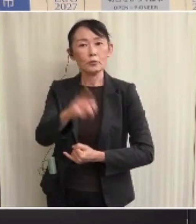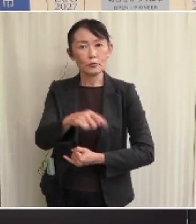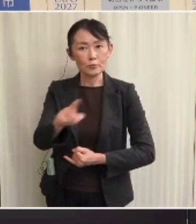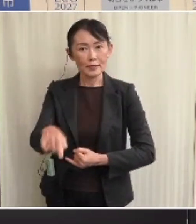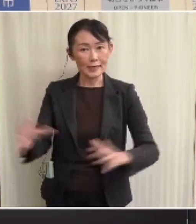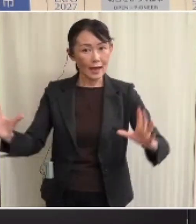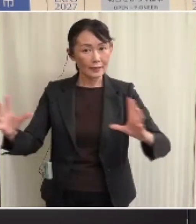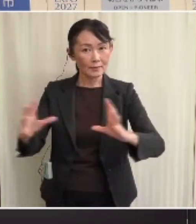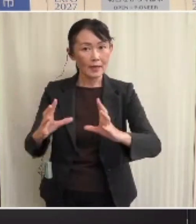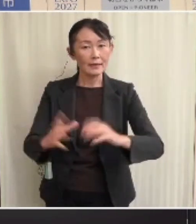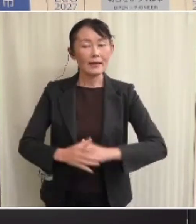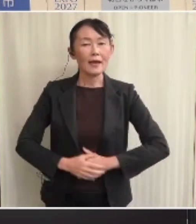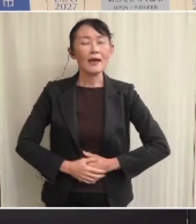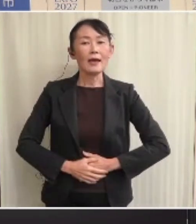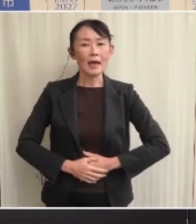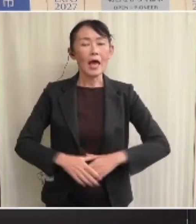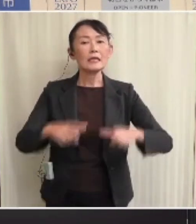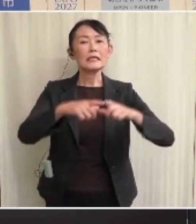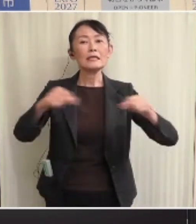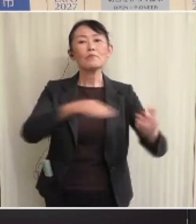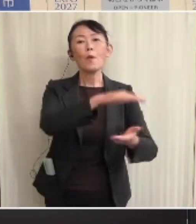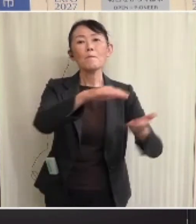て、